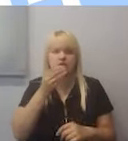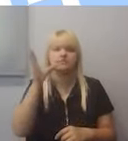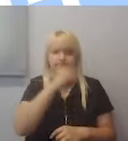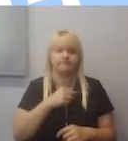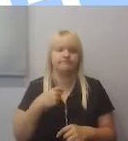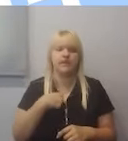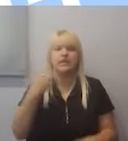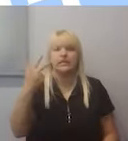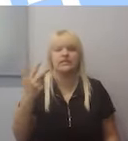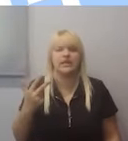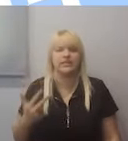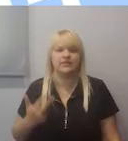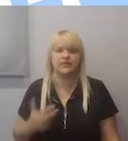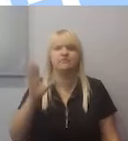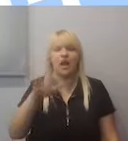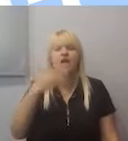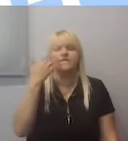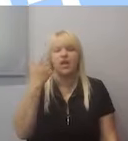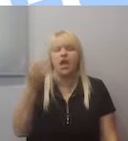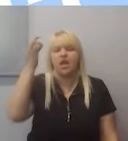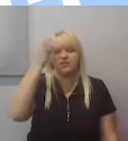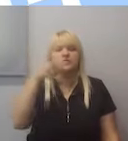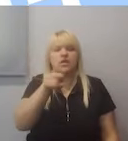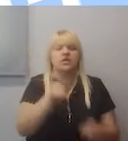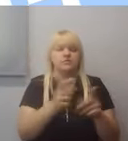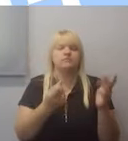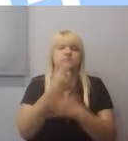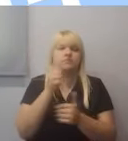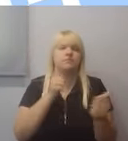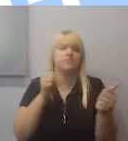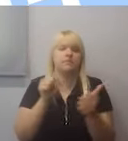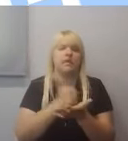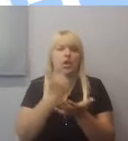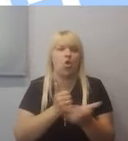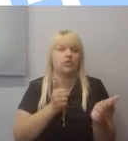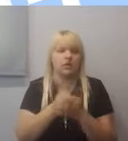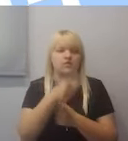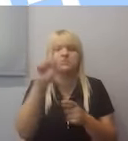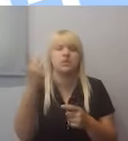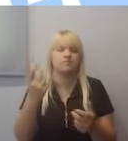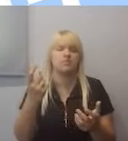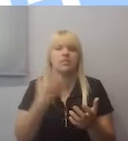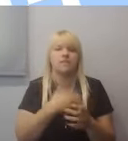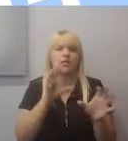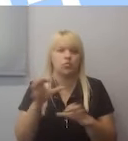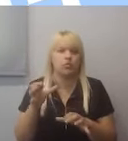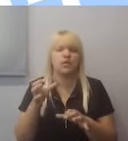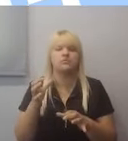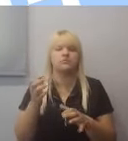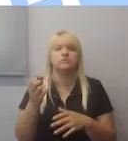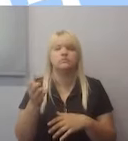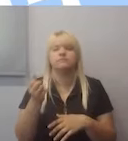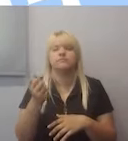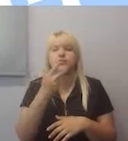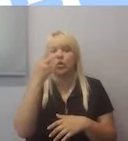at acerēties ja un no šī arī izriet tās prioritātes kas ir pirmais par ko tev jārūpējas ja ja tu trīs stundas bez regulēta